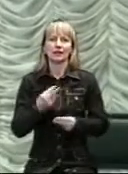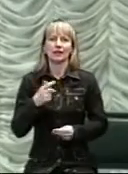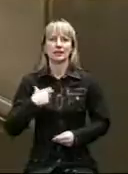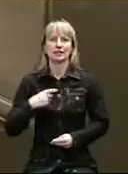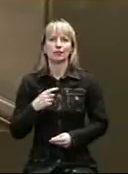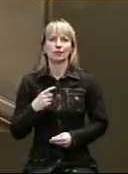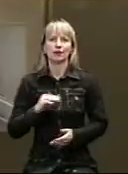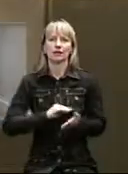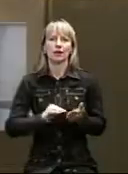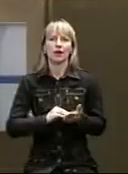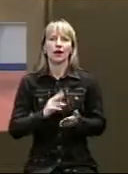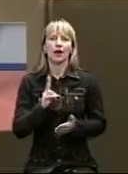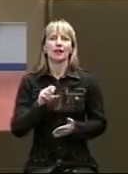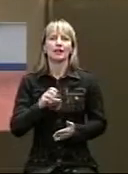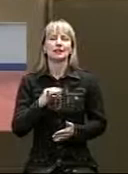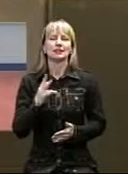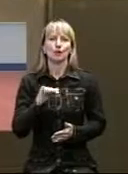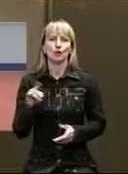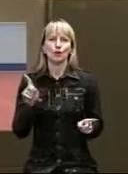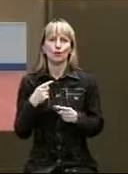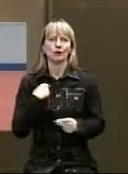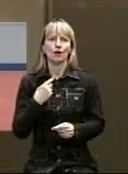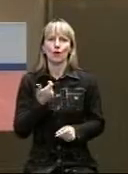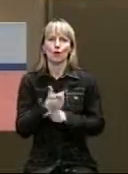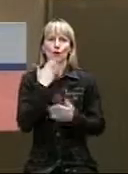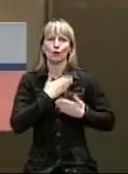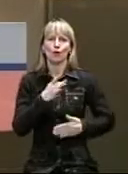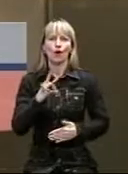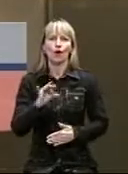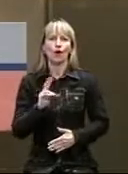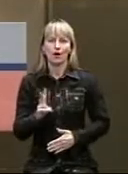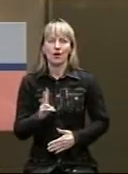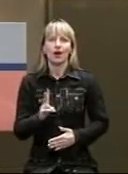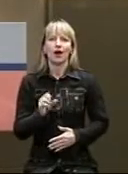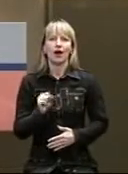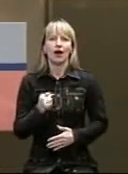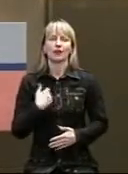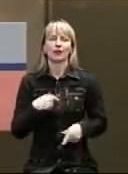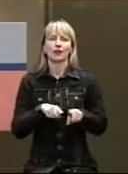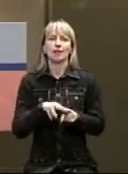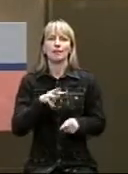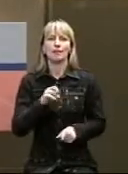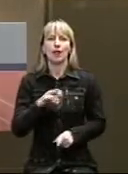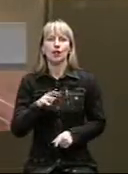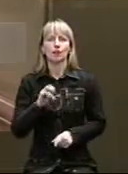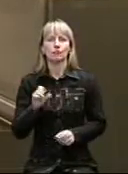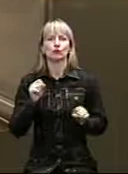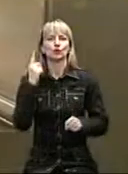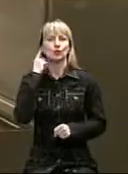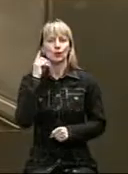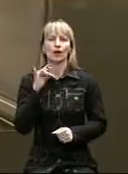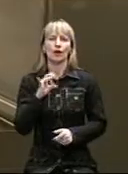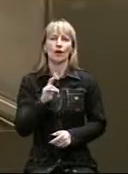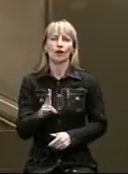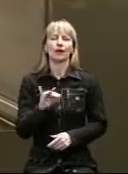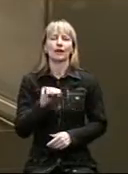музики. Я велика фанатка року, я дуже його обожнюю, але я такий меломан, я можу як рок слухати, так і класику.